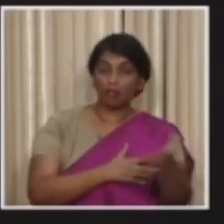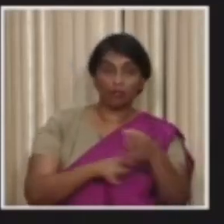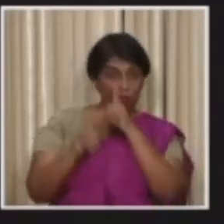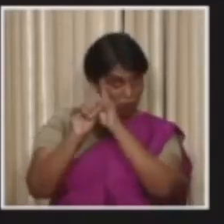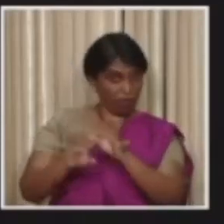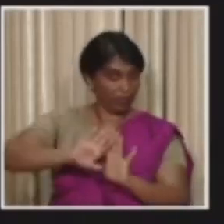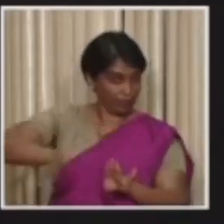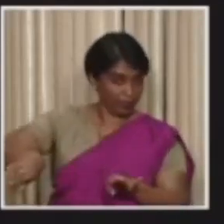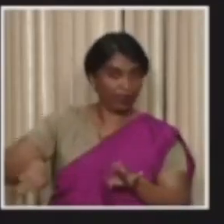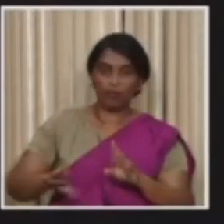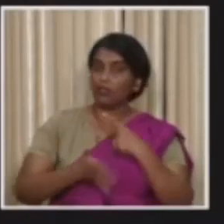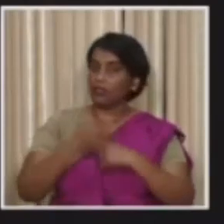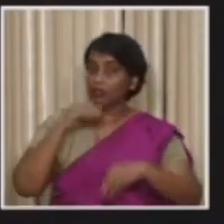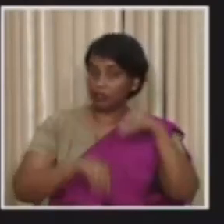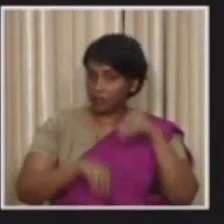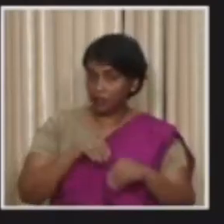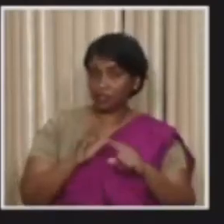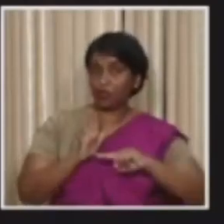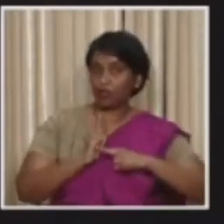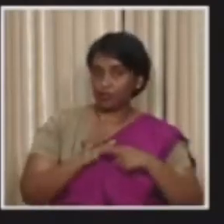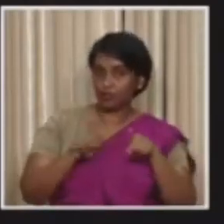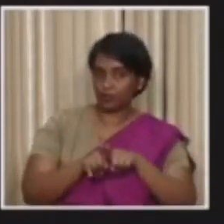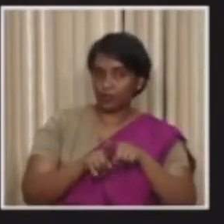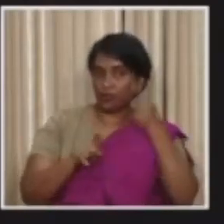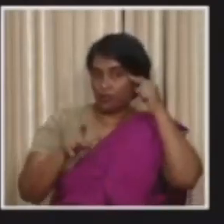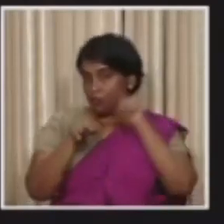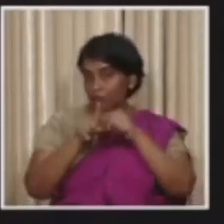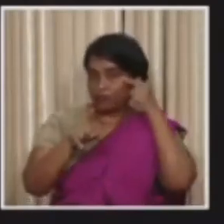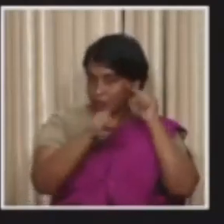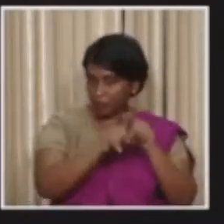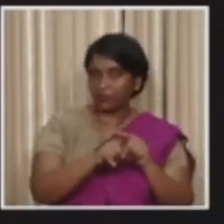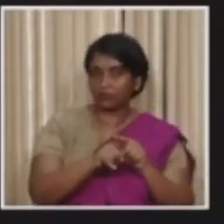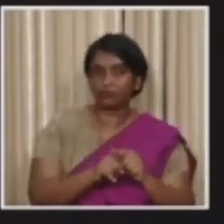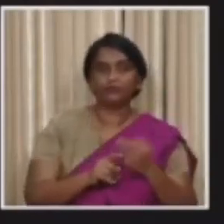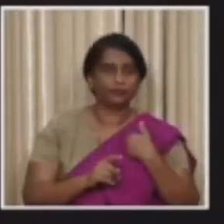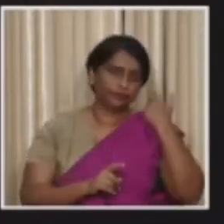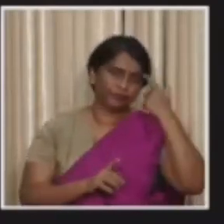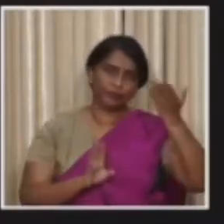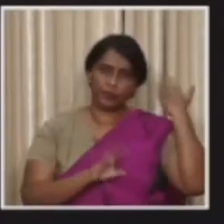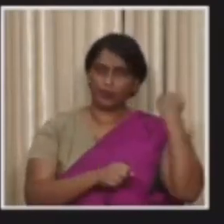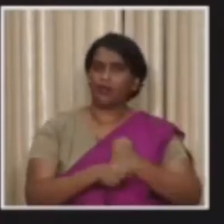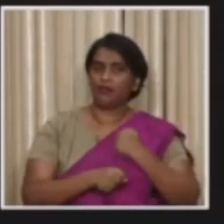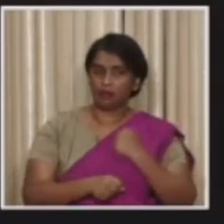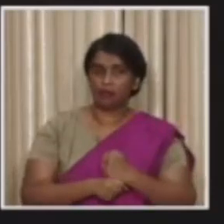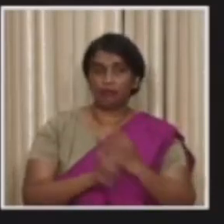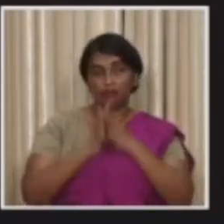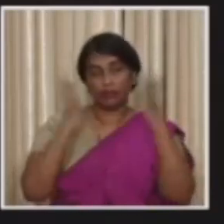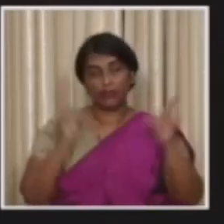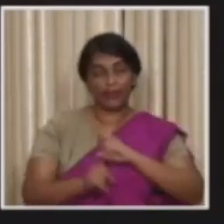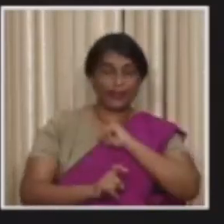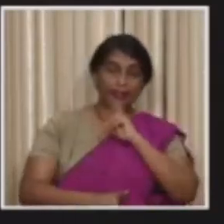කරනවද? දේශපාලන වශයෙන් මෙවලමක් කරගෙන මිනිස්සු පස්සේ බොරුවට දුවනවද? මට මතකයි ගිය ආණ්ඩුවේදී මහ ලොකුවට කෑ